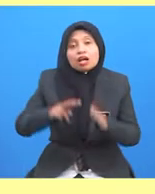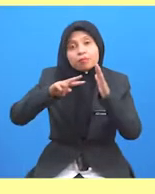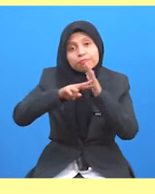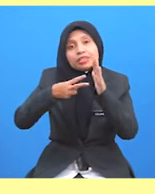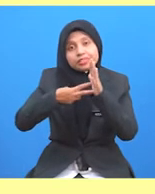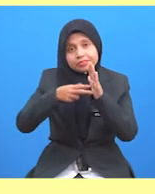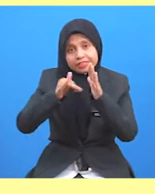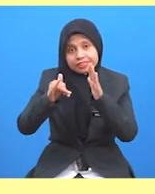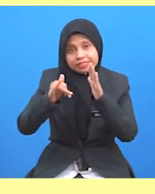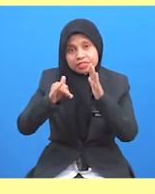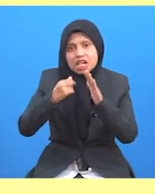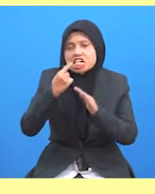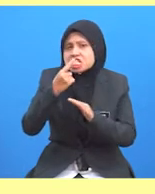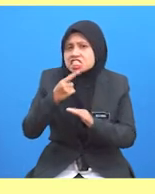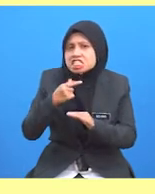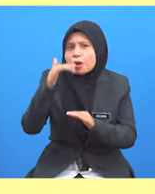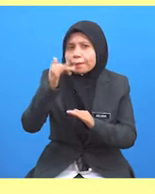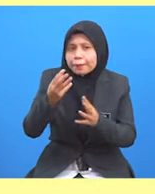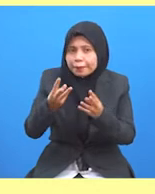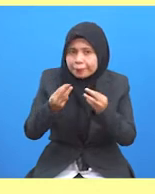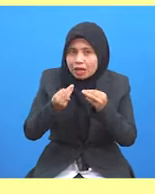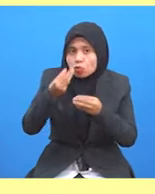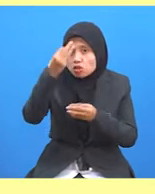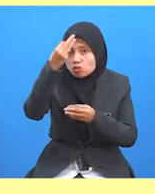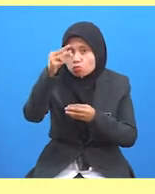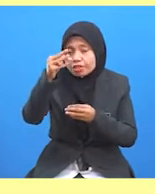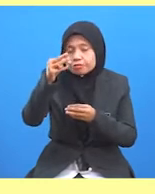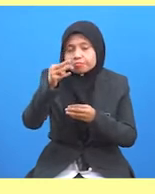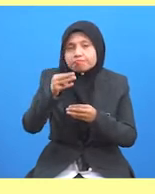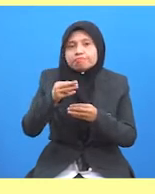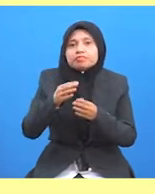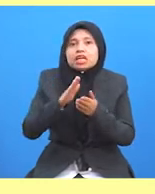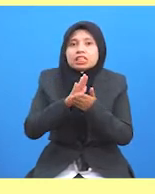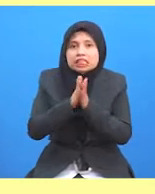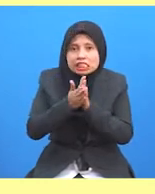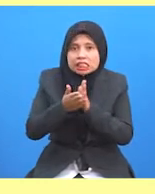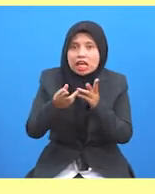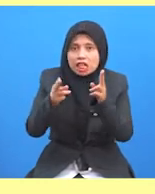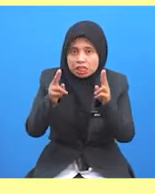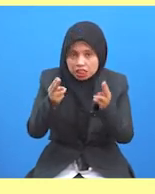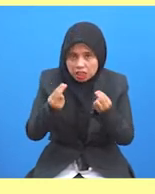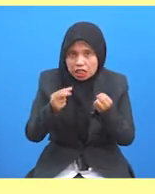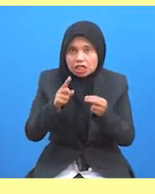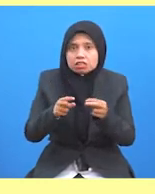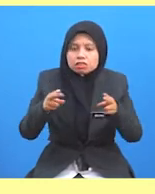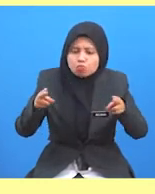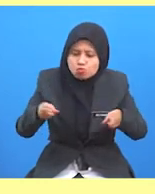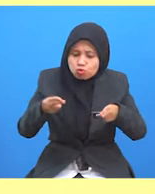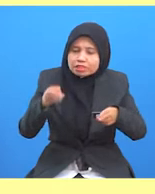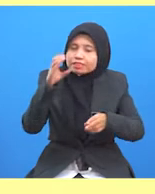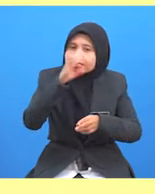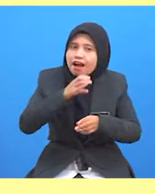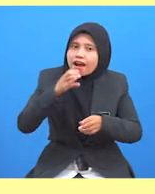yang bermaksud, sesiapa yang mahukan kemuliaan, maka hendaklah ia berusaha